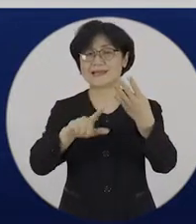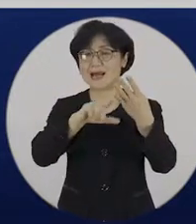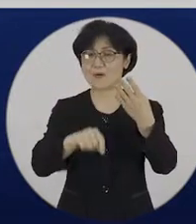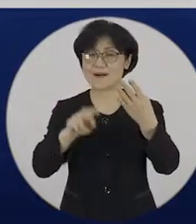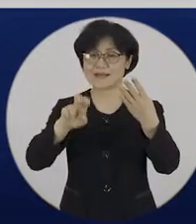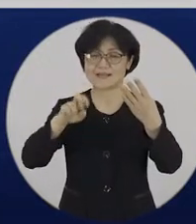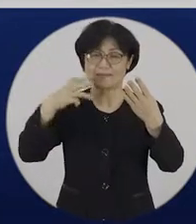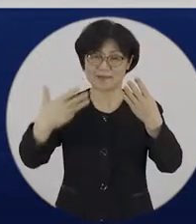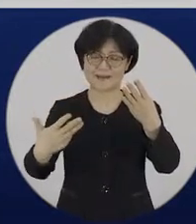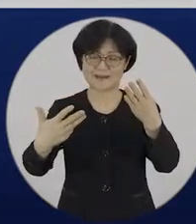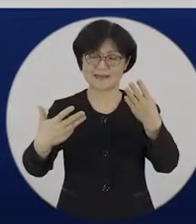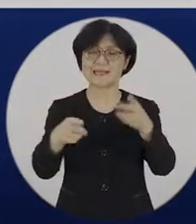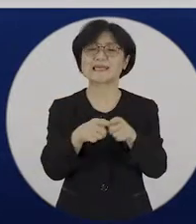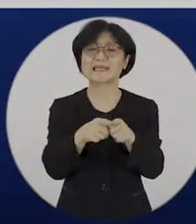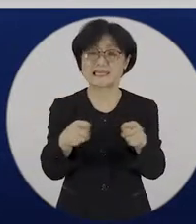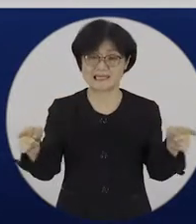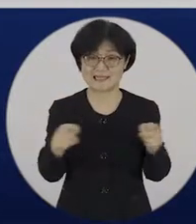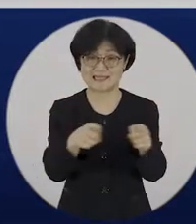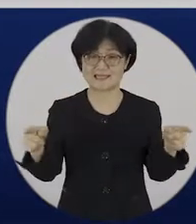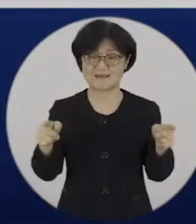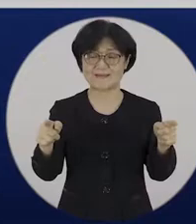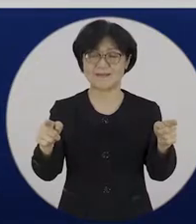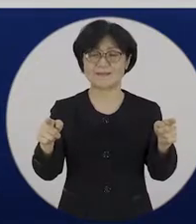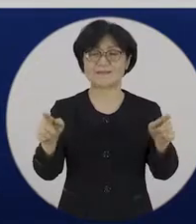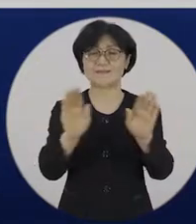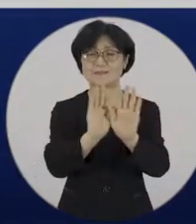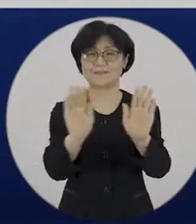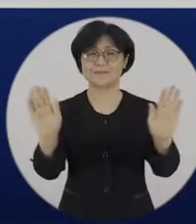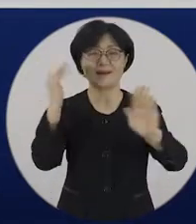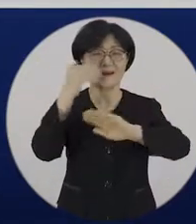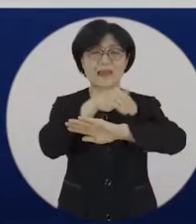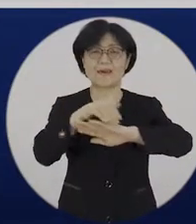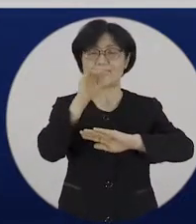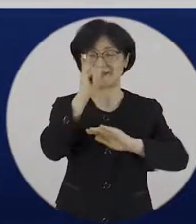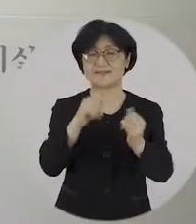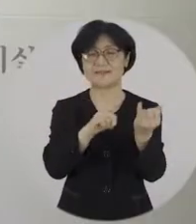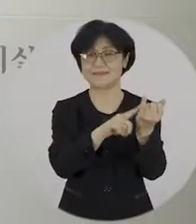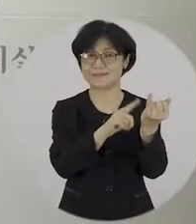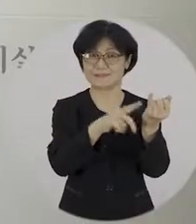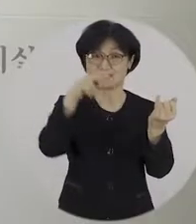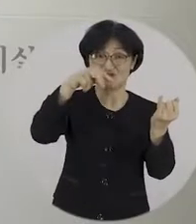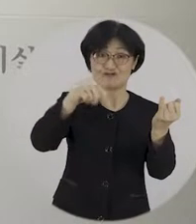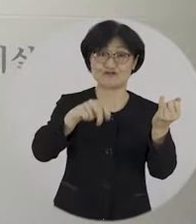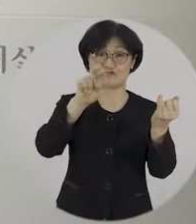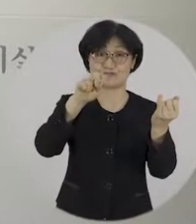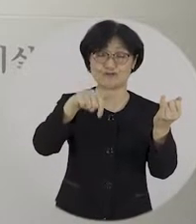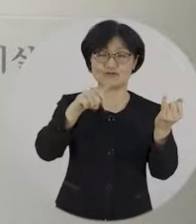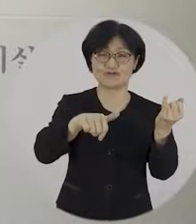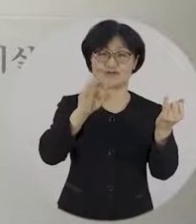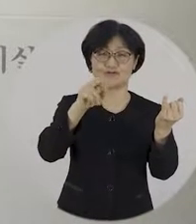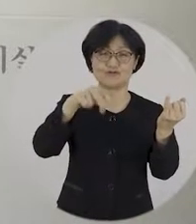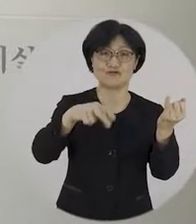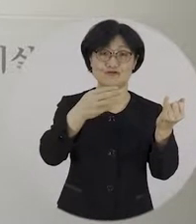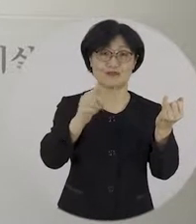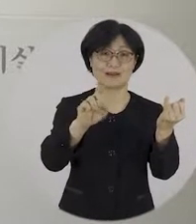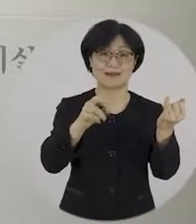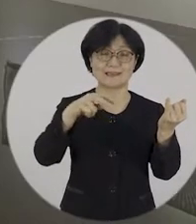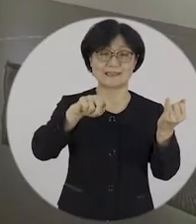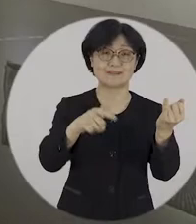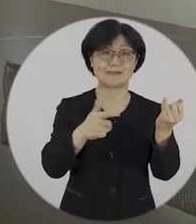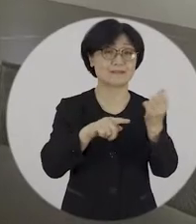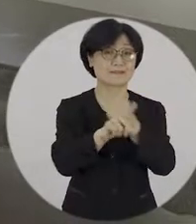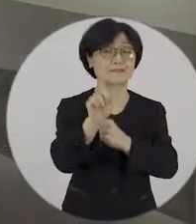정선 미술관 1층 제 1 2 기획전시실에서 개최됩니다 이지연 작가의 수목 유량 저는